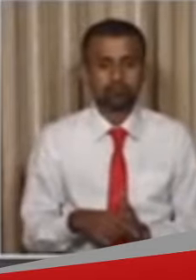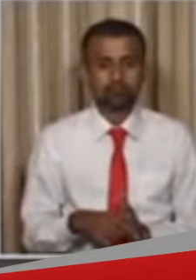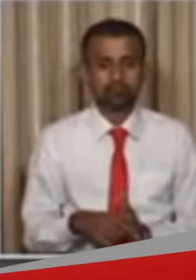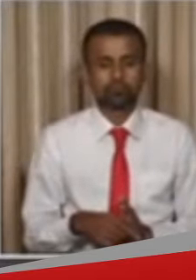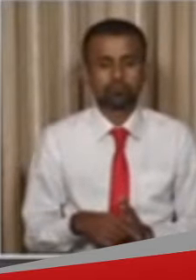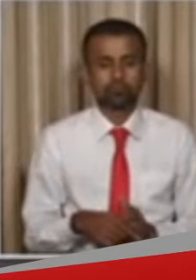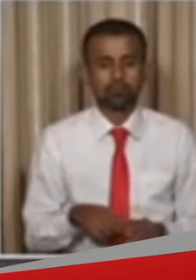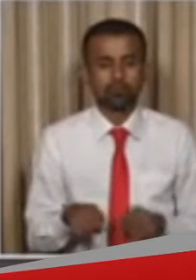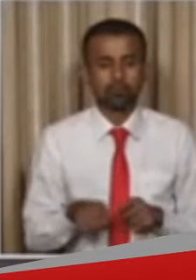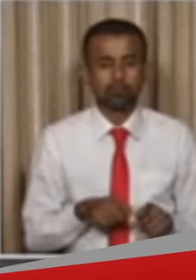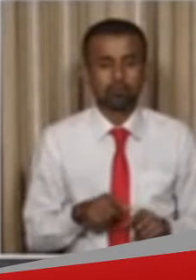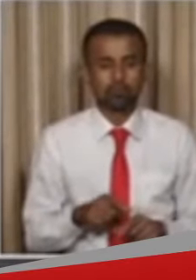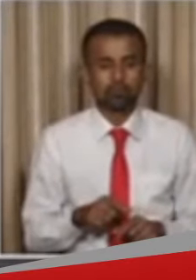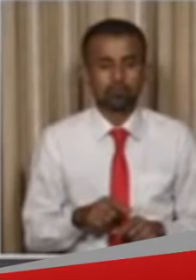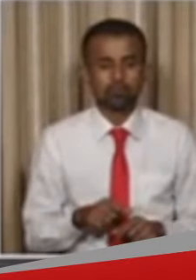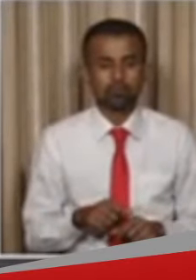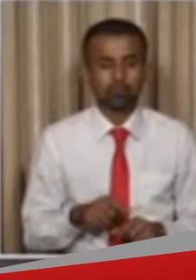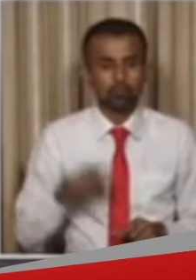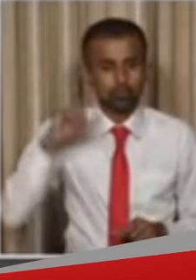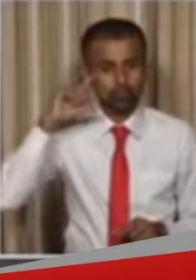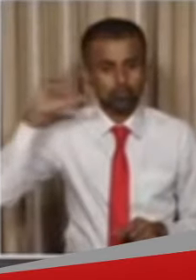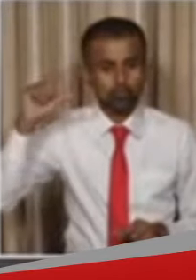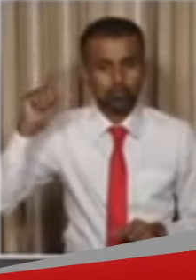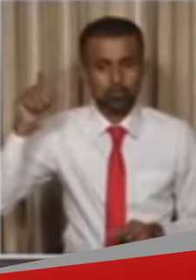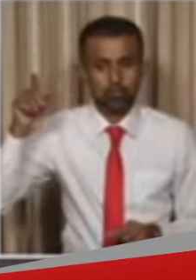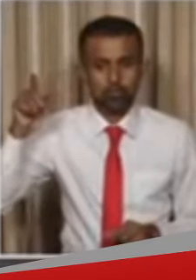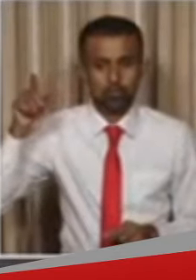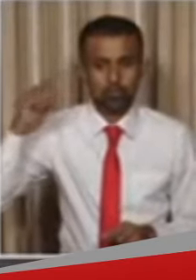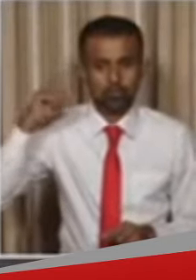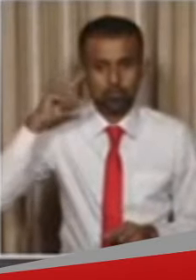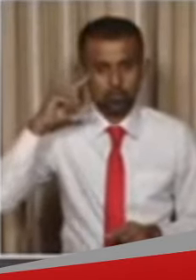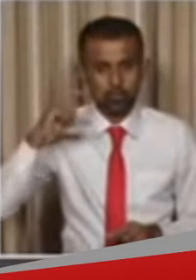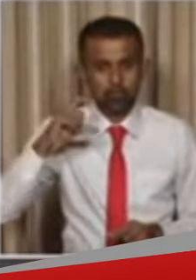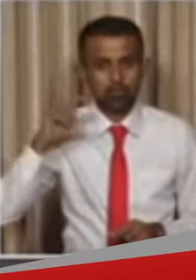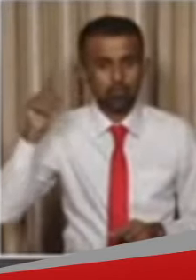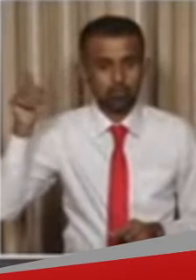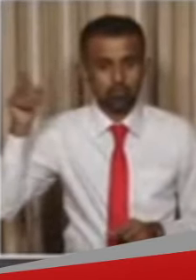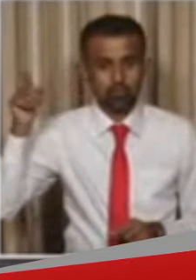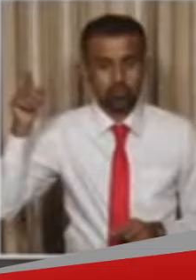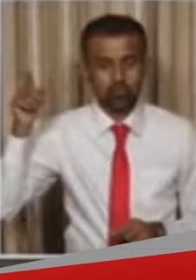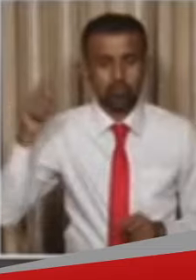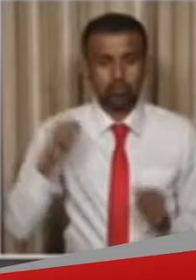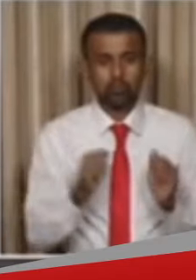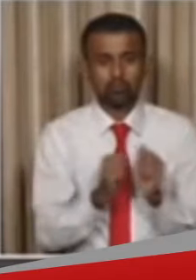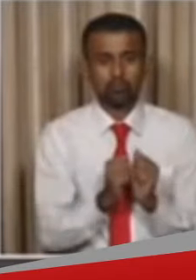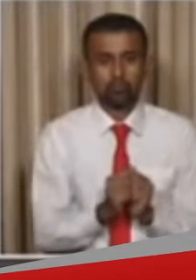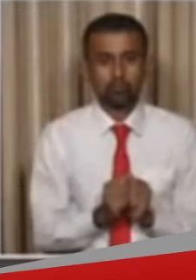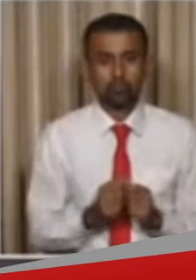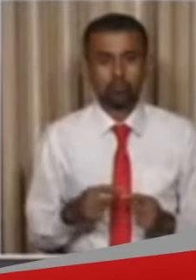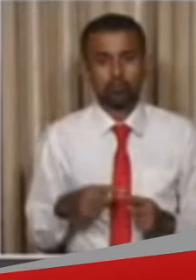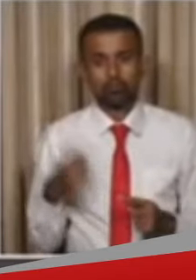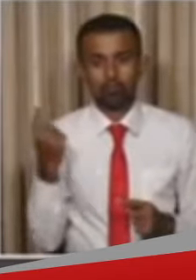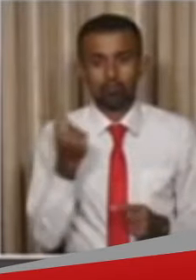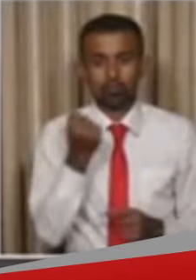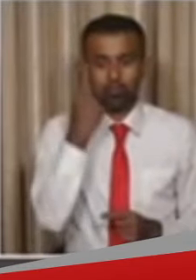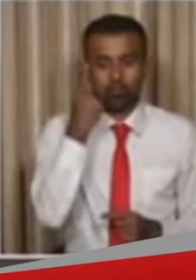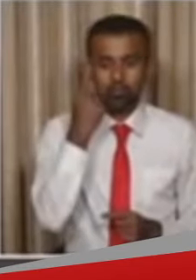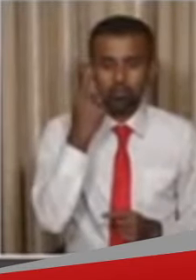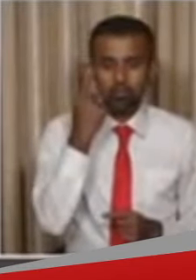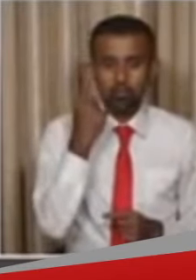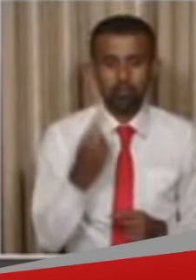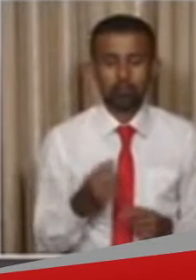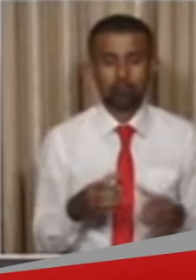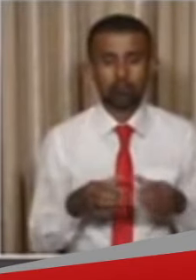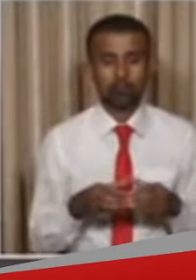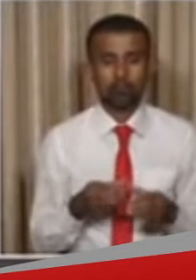මේ විතරක් නෙමෙයි චීනය සඳහාත් චීනය සඳහා චීනයේ කටයුතු කිරීම සඳහා වෙනම යෝජනාවක් වෙනම ආයතනයක්